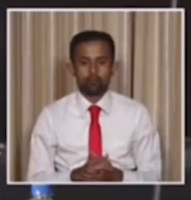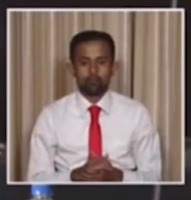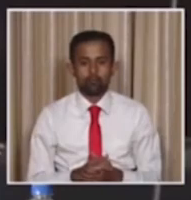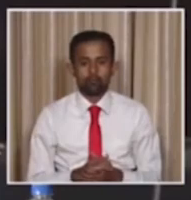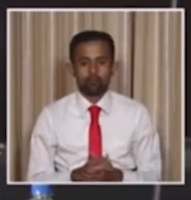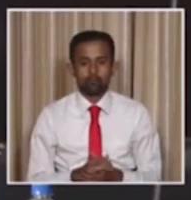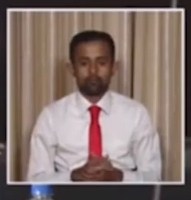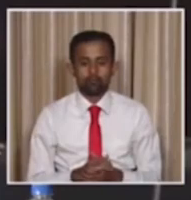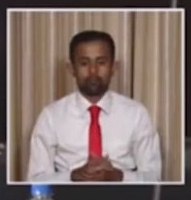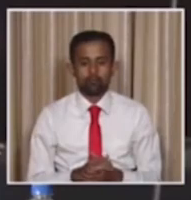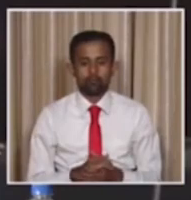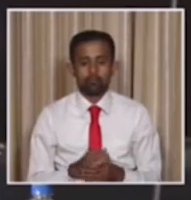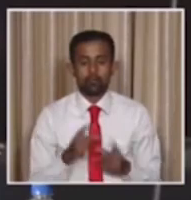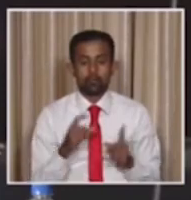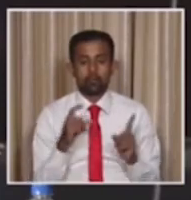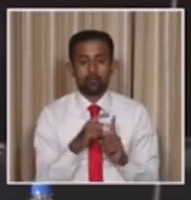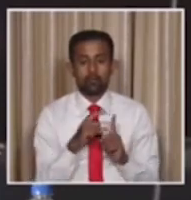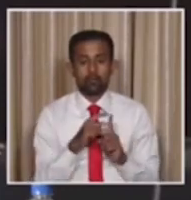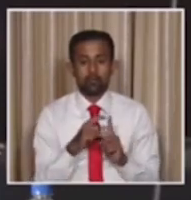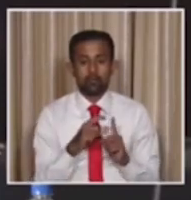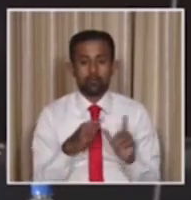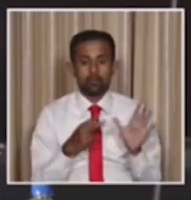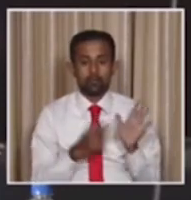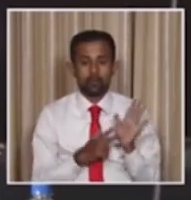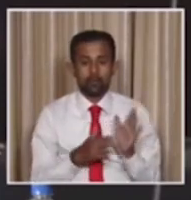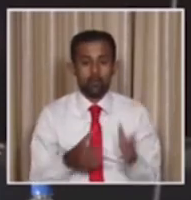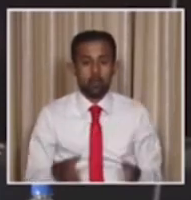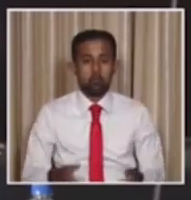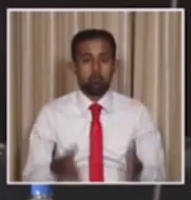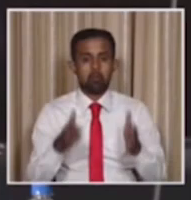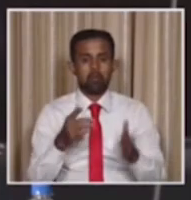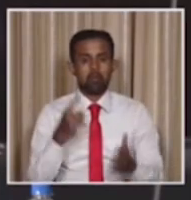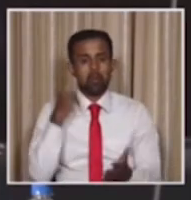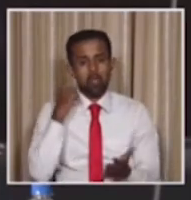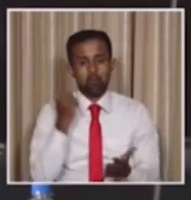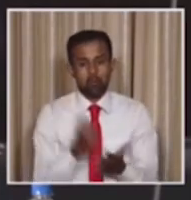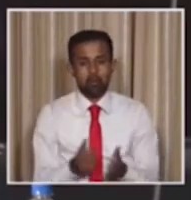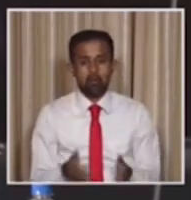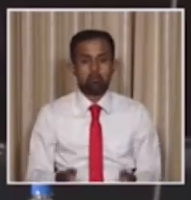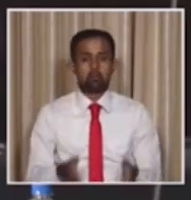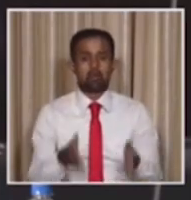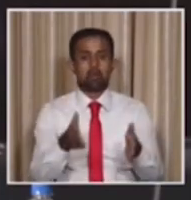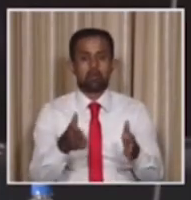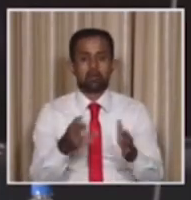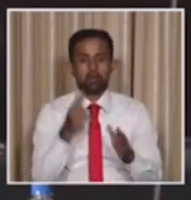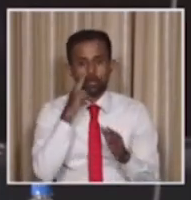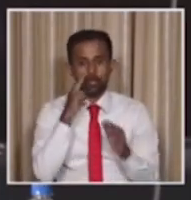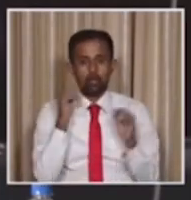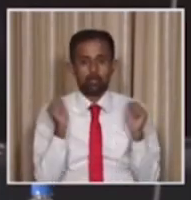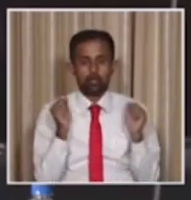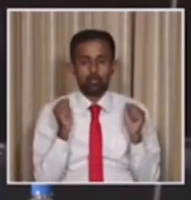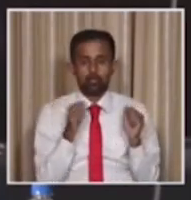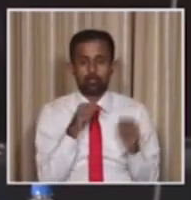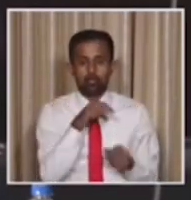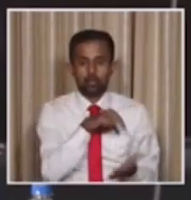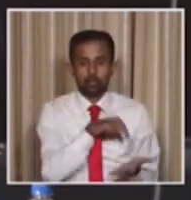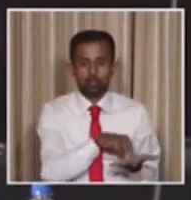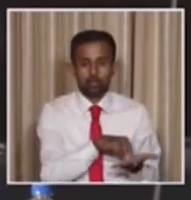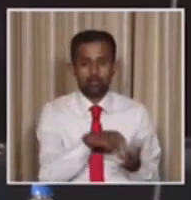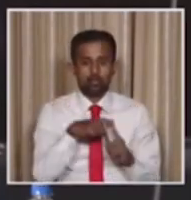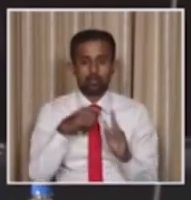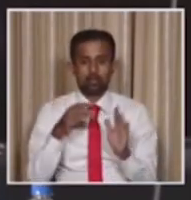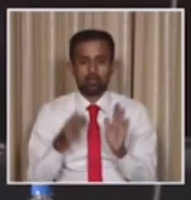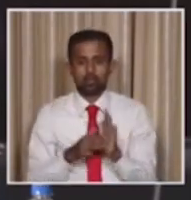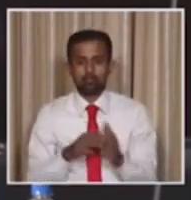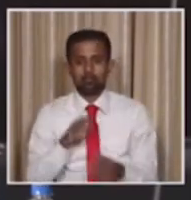நிலையிலே பாதிக்கப்பட்டிருக்கின்றது. ஏனென்றால் நூரேலியாவிலிருந்து 4 கிலோமீட்டர்கள் செய்யப்பட்டிருக்கின்றது. அதே போல